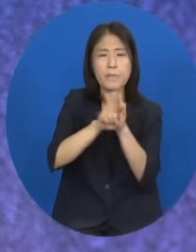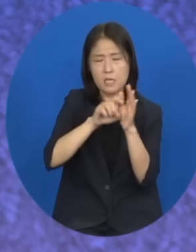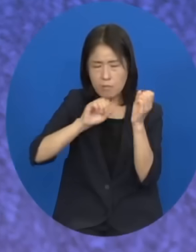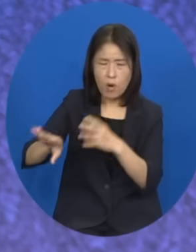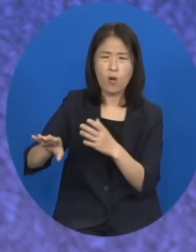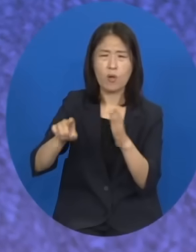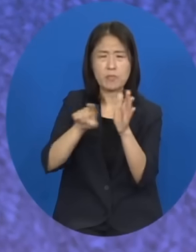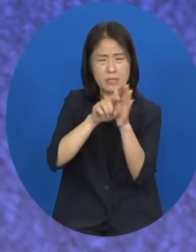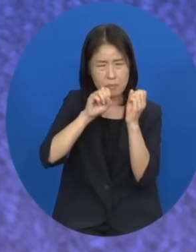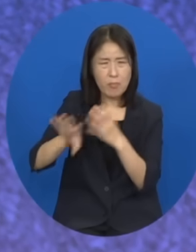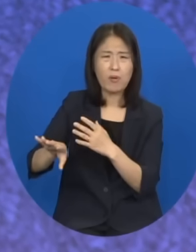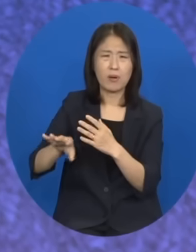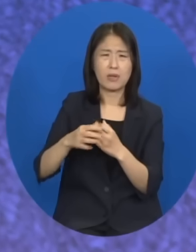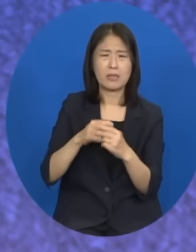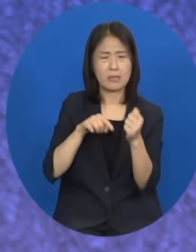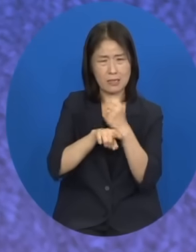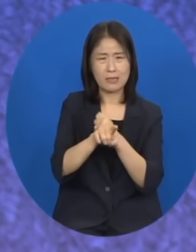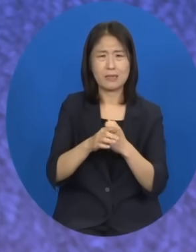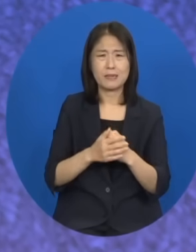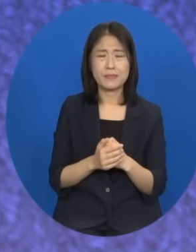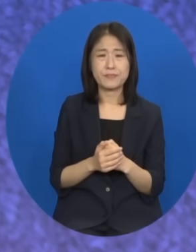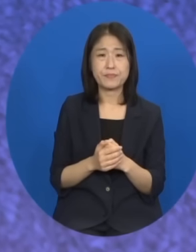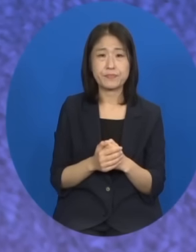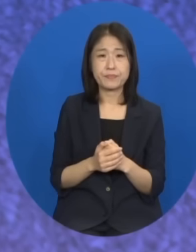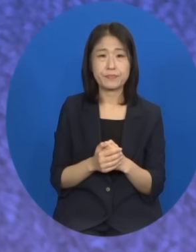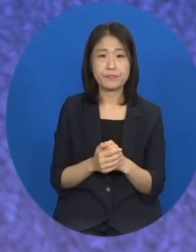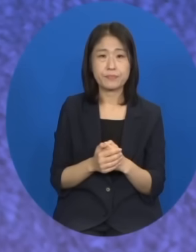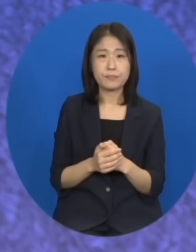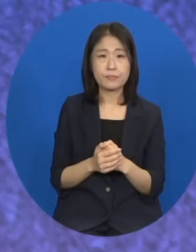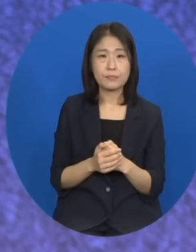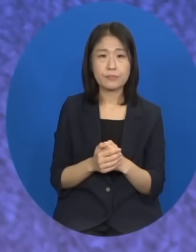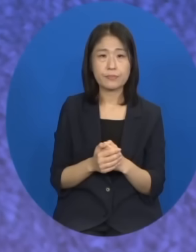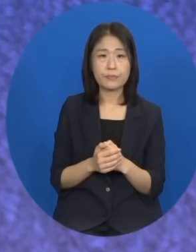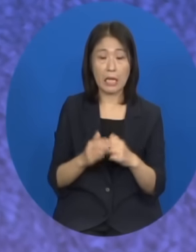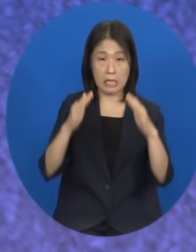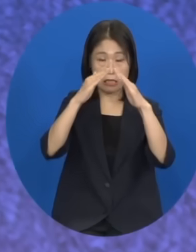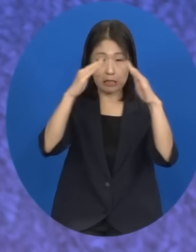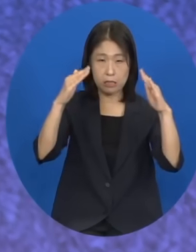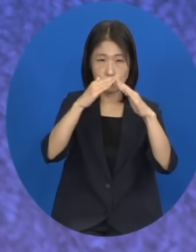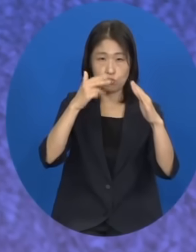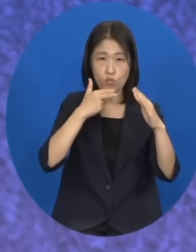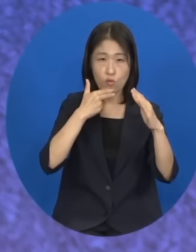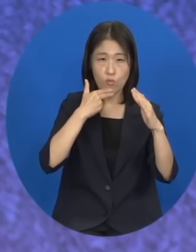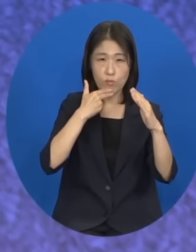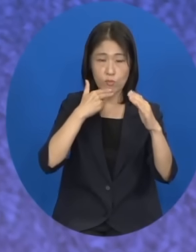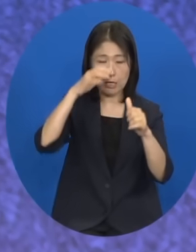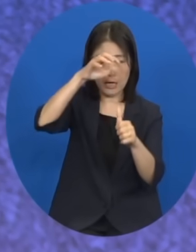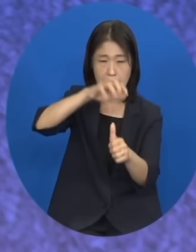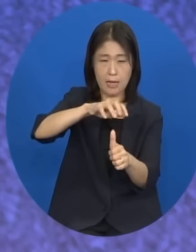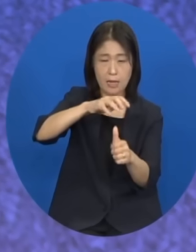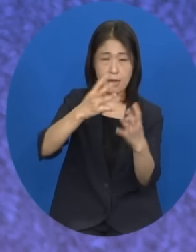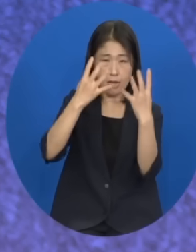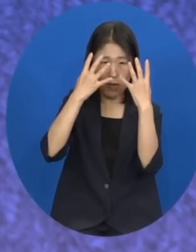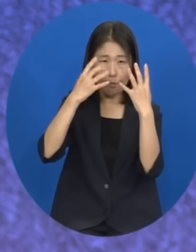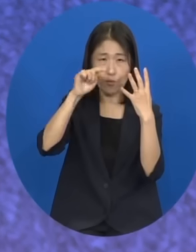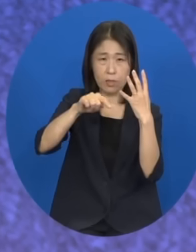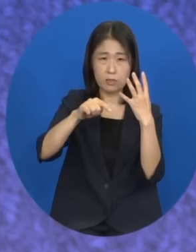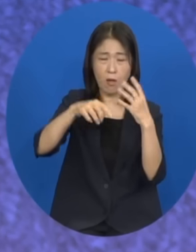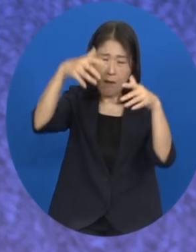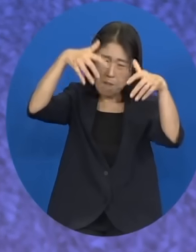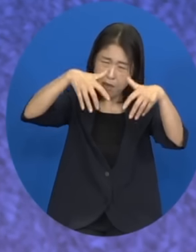수 있어요. 그런데 저 지붕 없는 감옥에서 비를 맞아가며 그 스코틀랜드의 추운